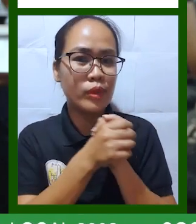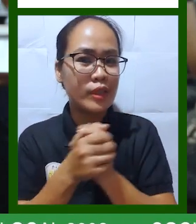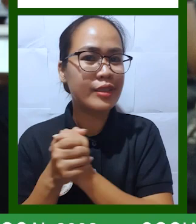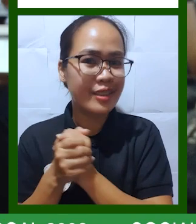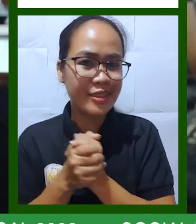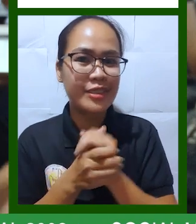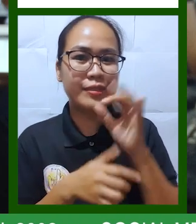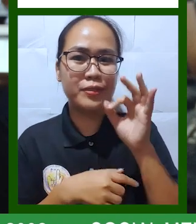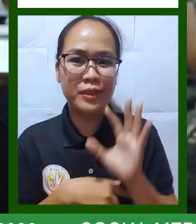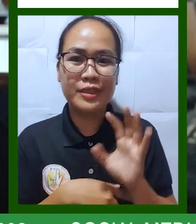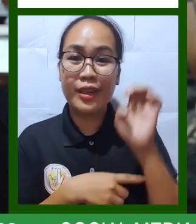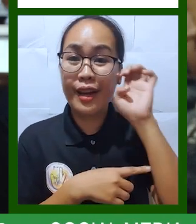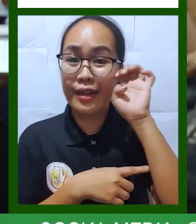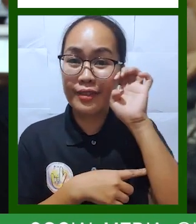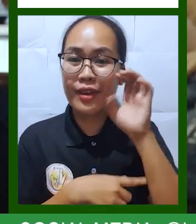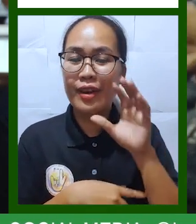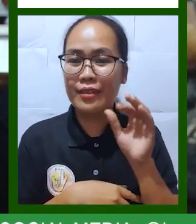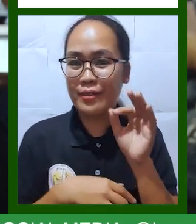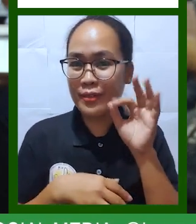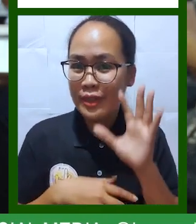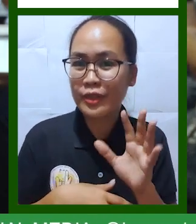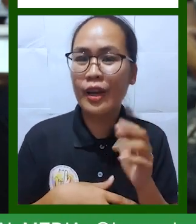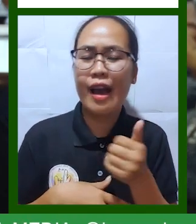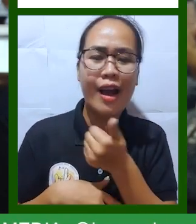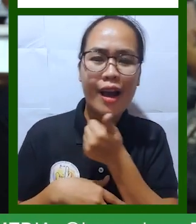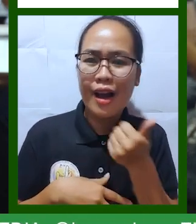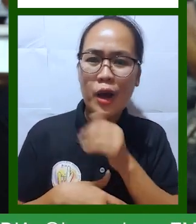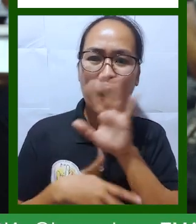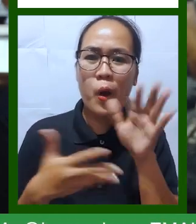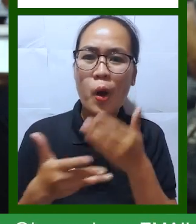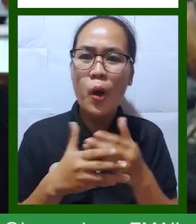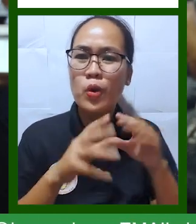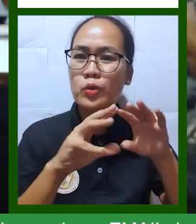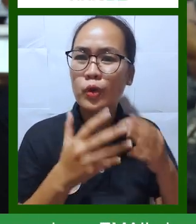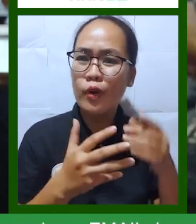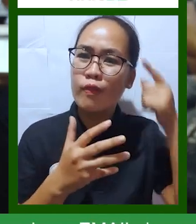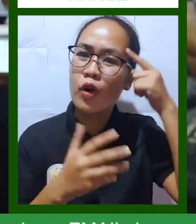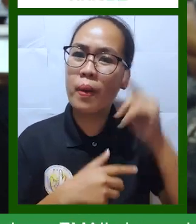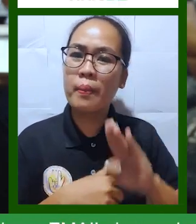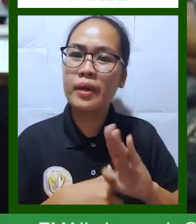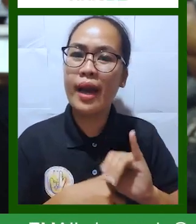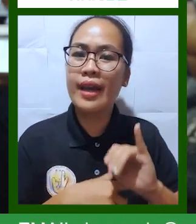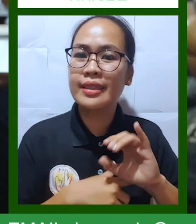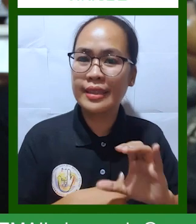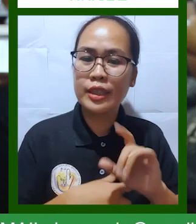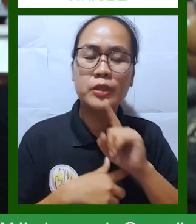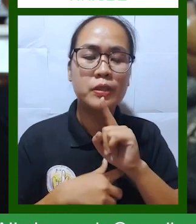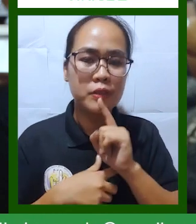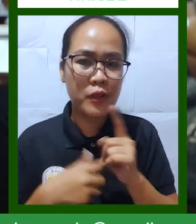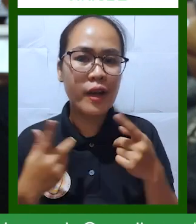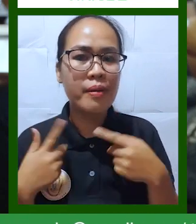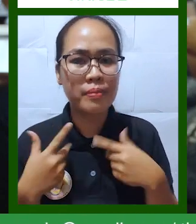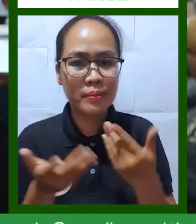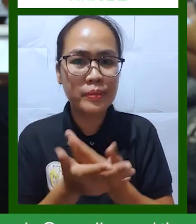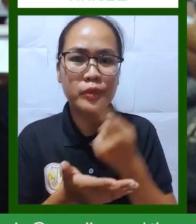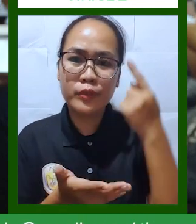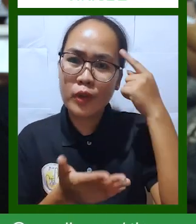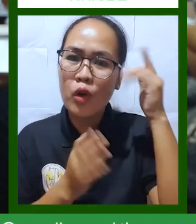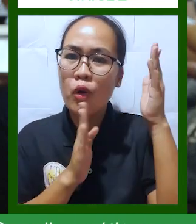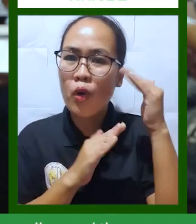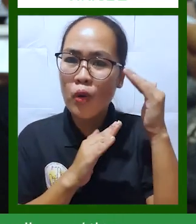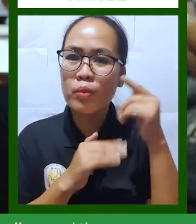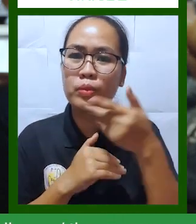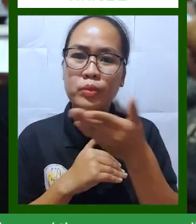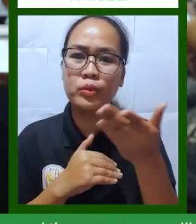Adelia, and to the rest of the rest na bumubuo sa BICF o ang Bagong Ilog Christian Fellowship. At sana po ay patuloy